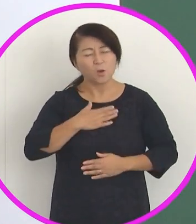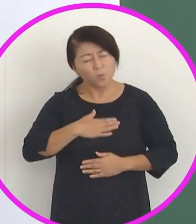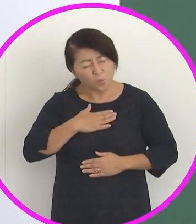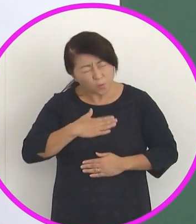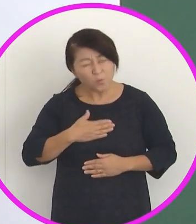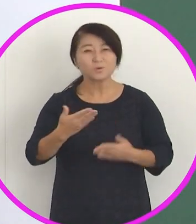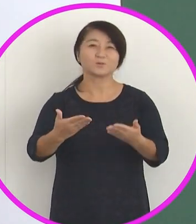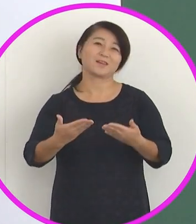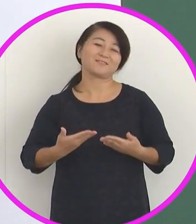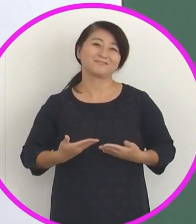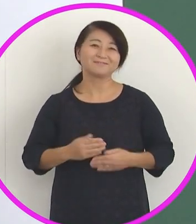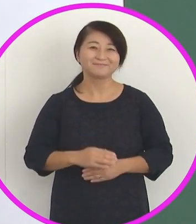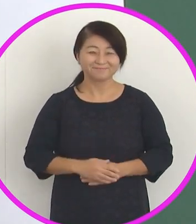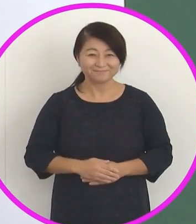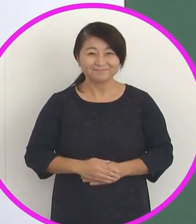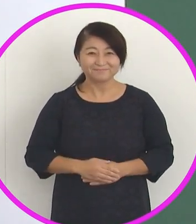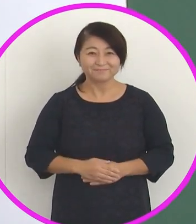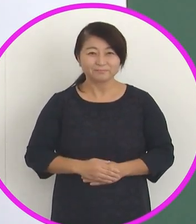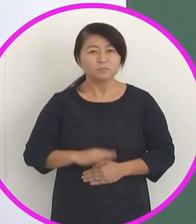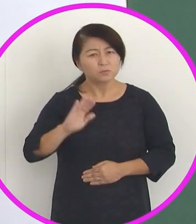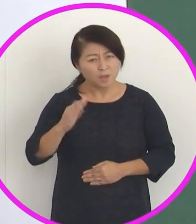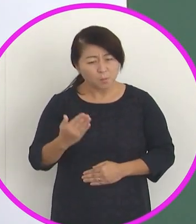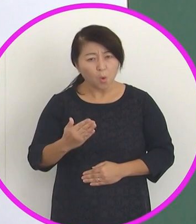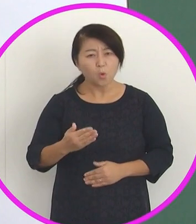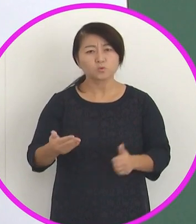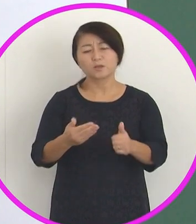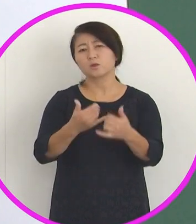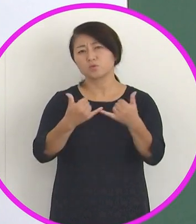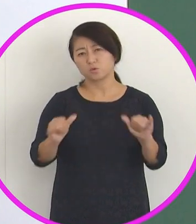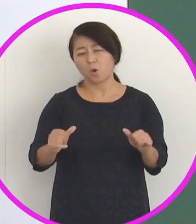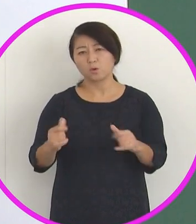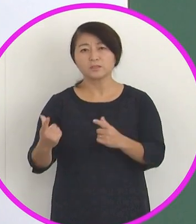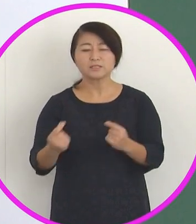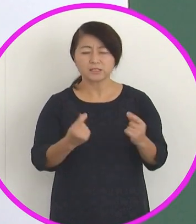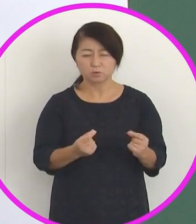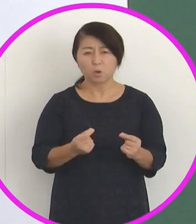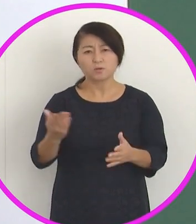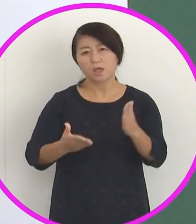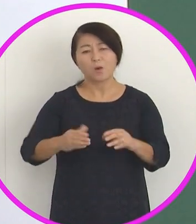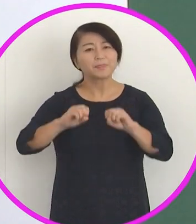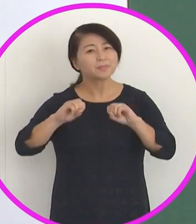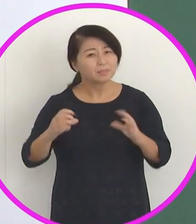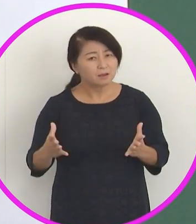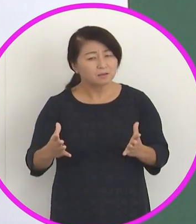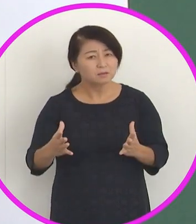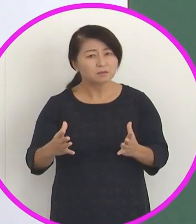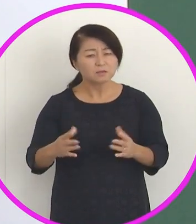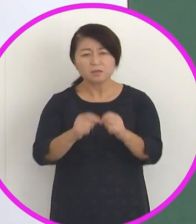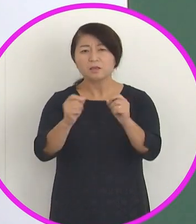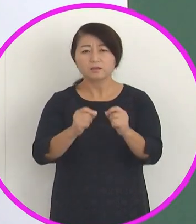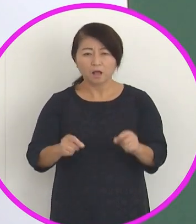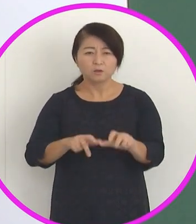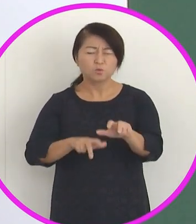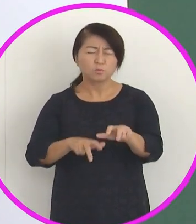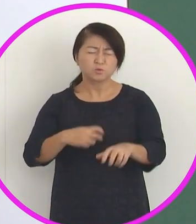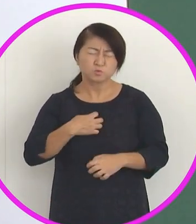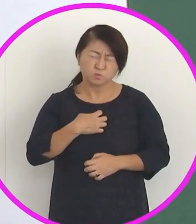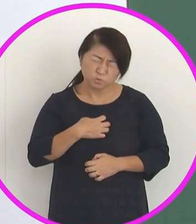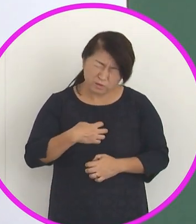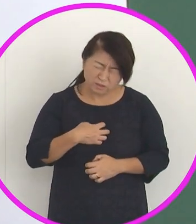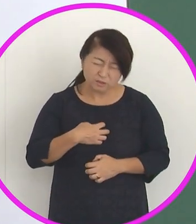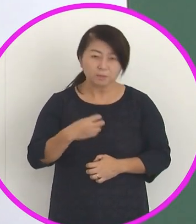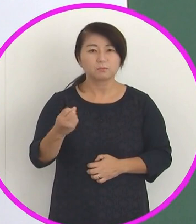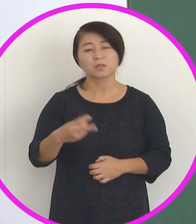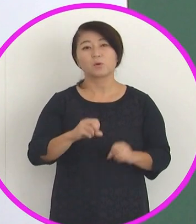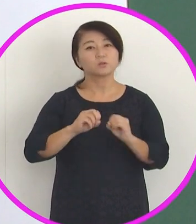在となっています。その一方で、飼い主の不適正な管理により動物自身が苦しんだり、捨てられたり、